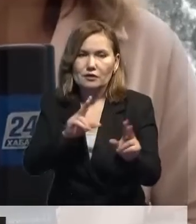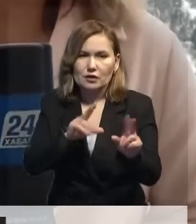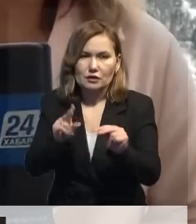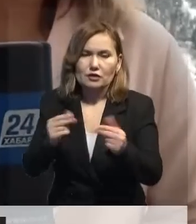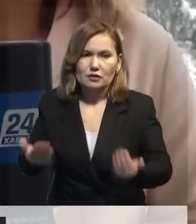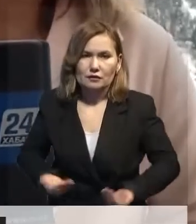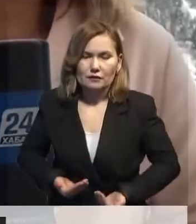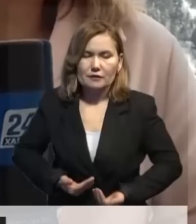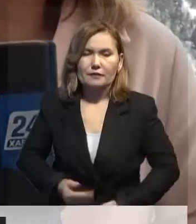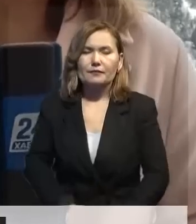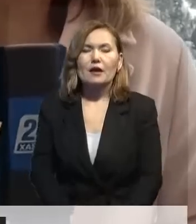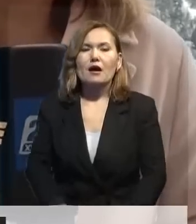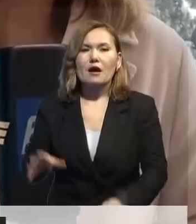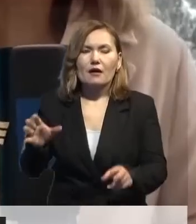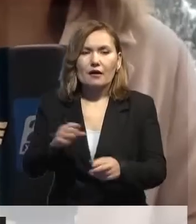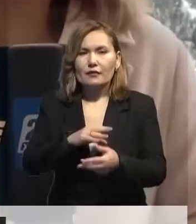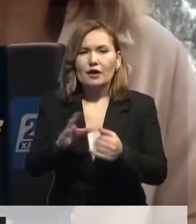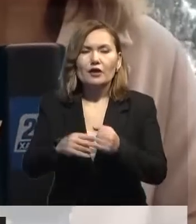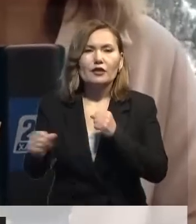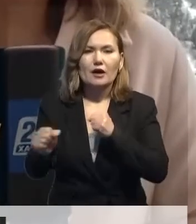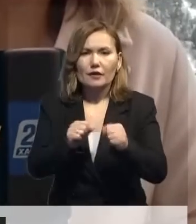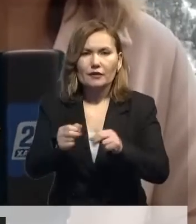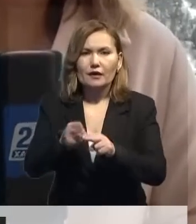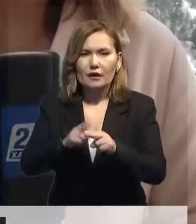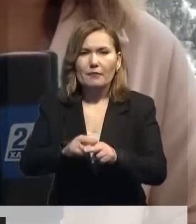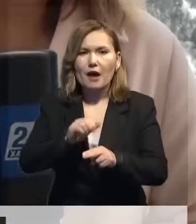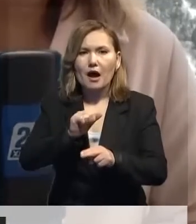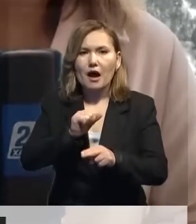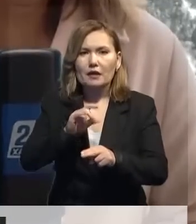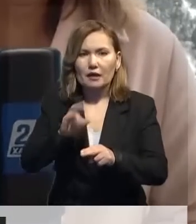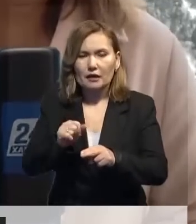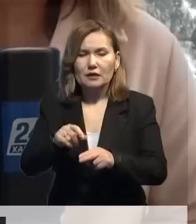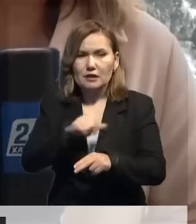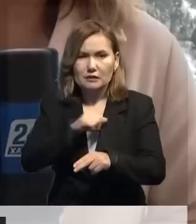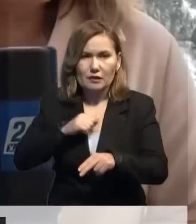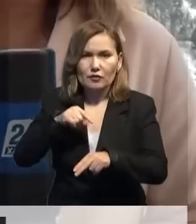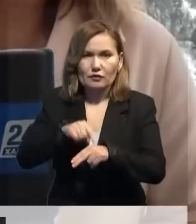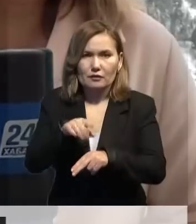Я, меруерт, аман болыңыздар. Енді жер дүмпуі Анкарада сезілді ме?